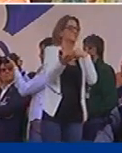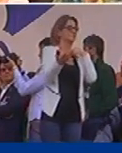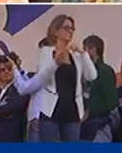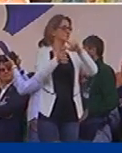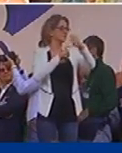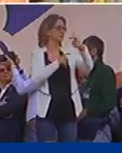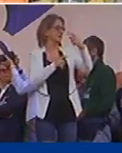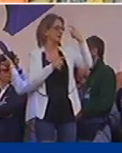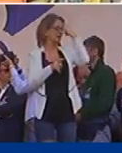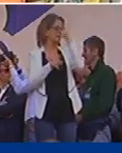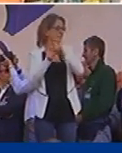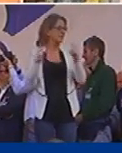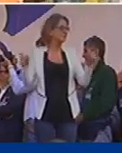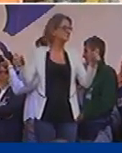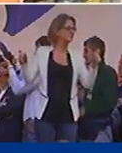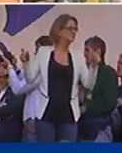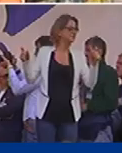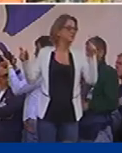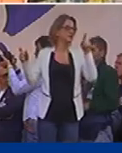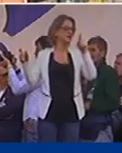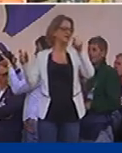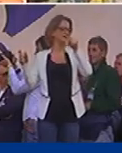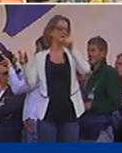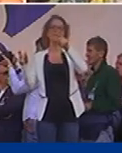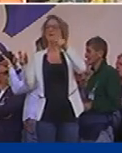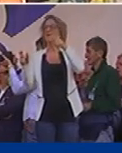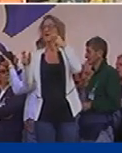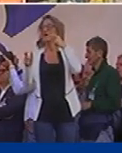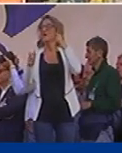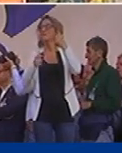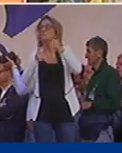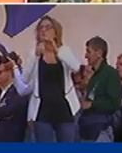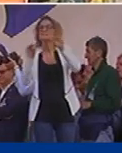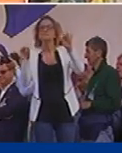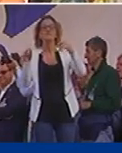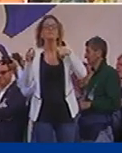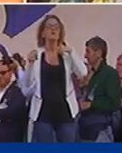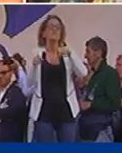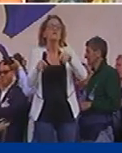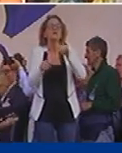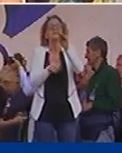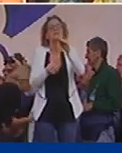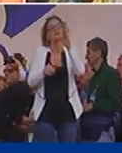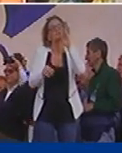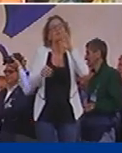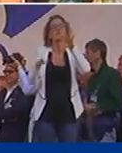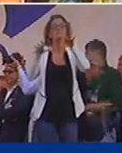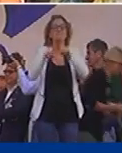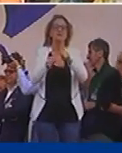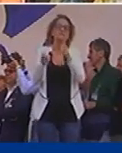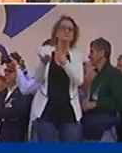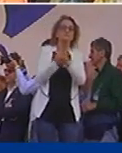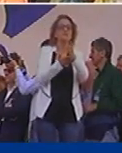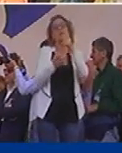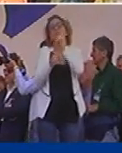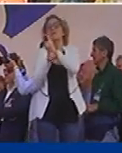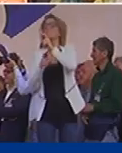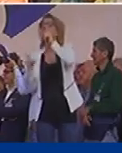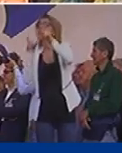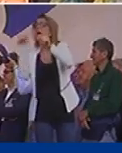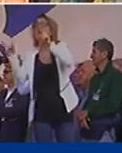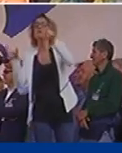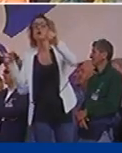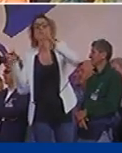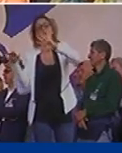le vostre teste, prescindono dalle vostre opposizioni, però io qua chiedo un impegno di passare dalle parole ai fatti,